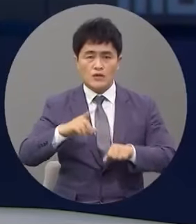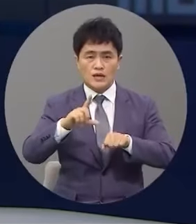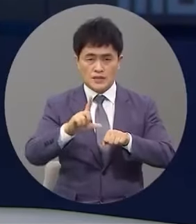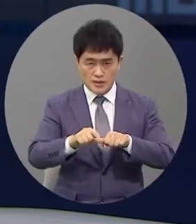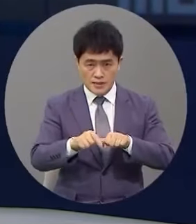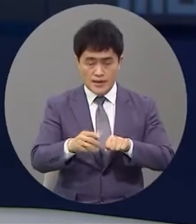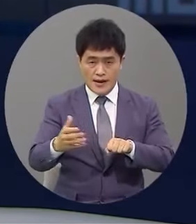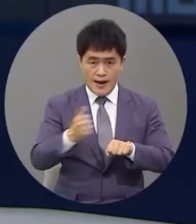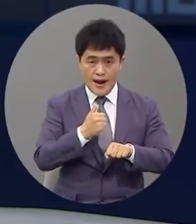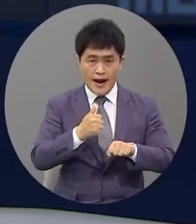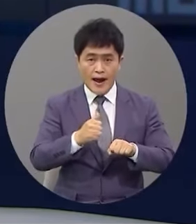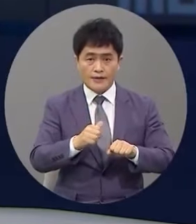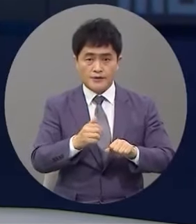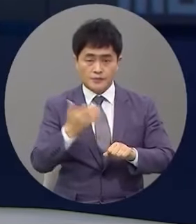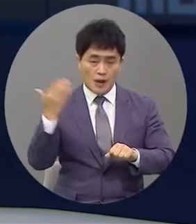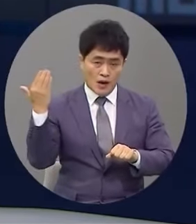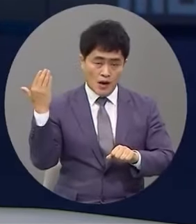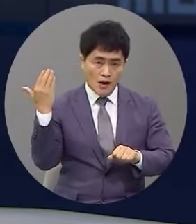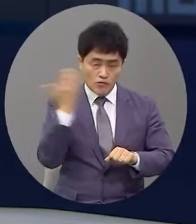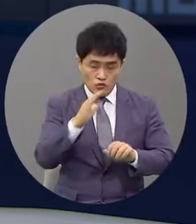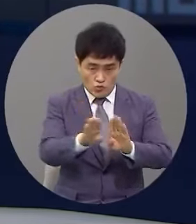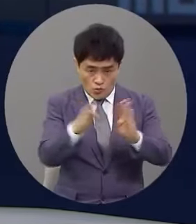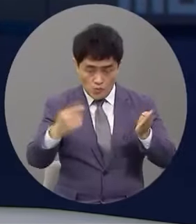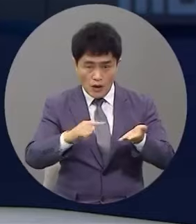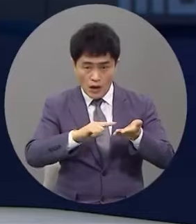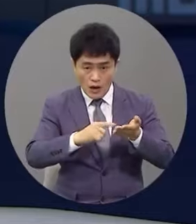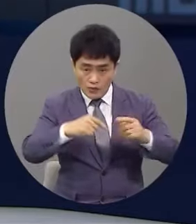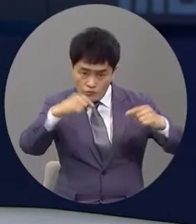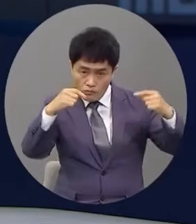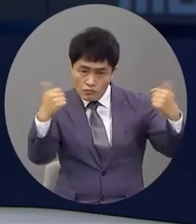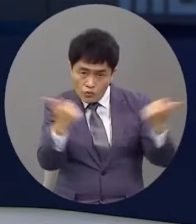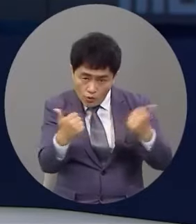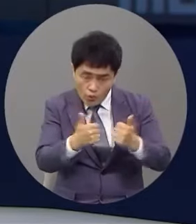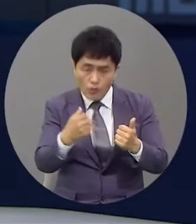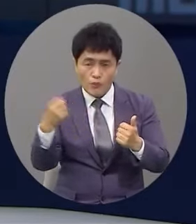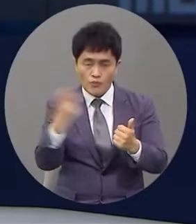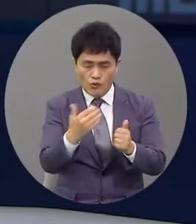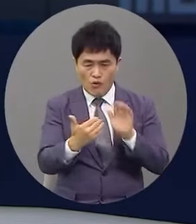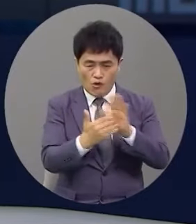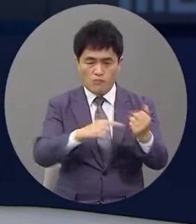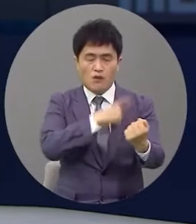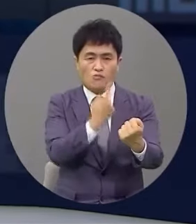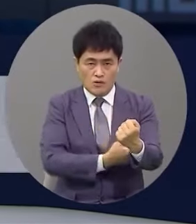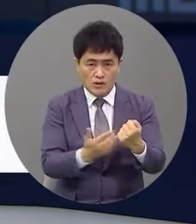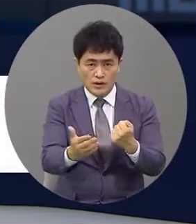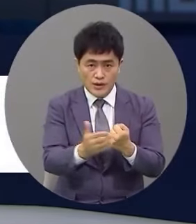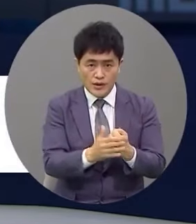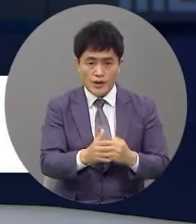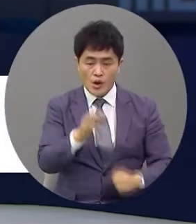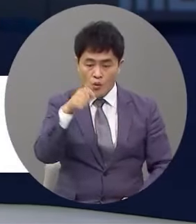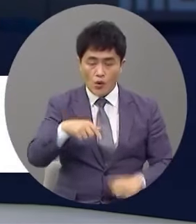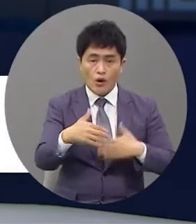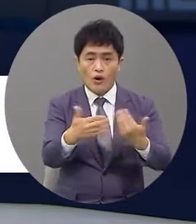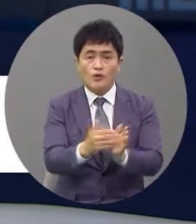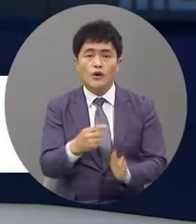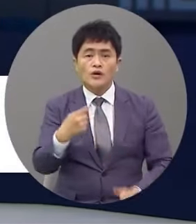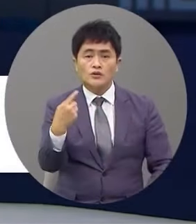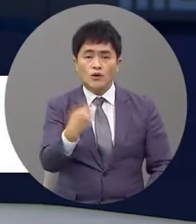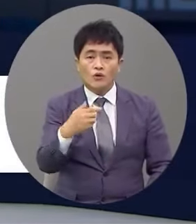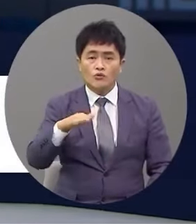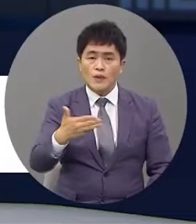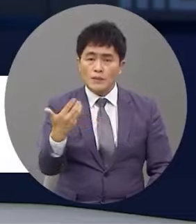또 투명한 공개 토론, 거부할 권리가 있었다는 겁니다. 핀란드는 원전 가동 초기인